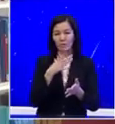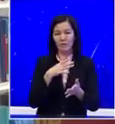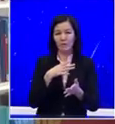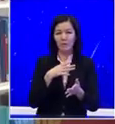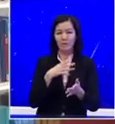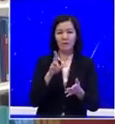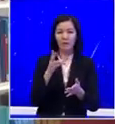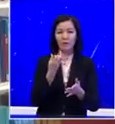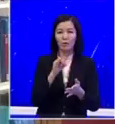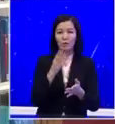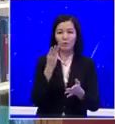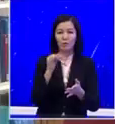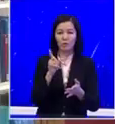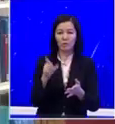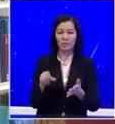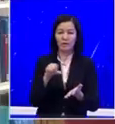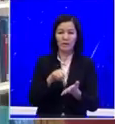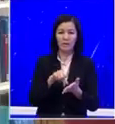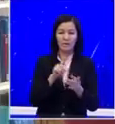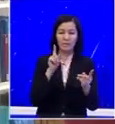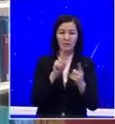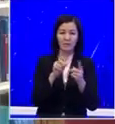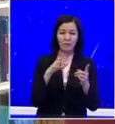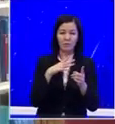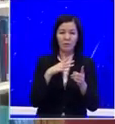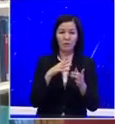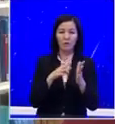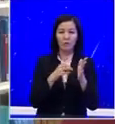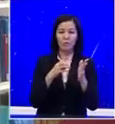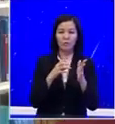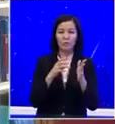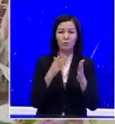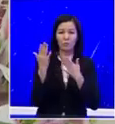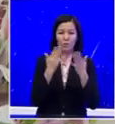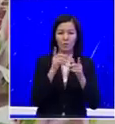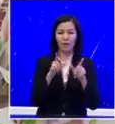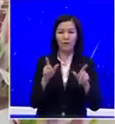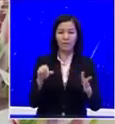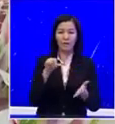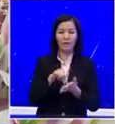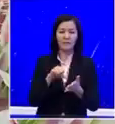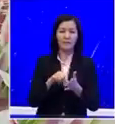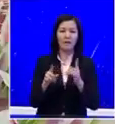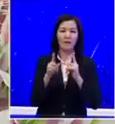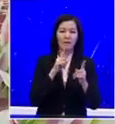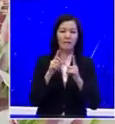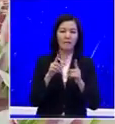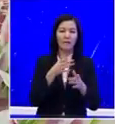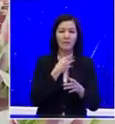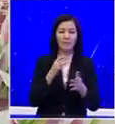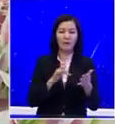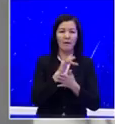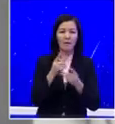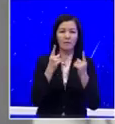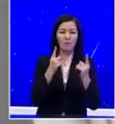Айбек Бекбосыновпен өткізілді. Ол жерде бізде 900-дей оқырман болды. Конференция барысында Семей қаласындағы